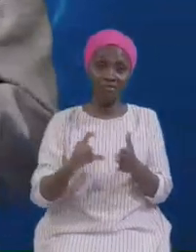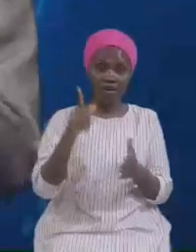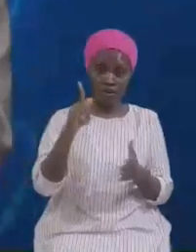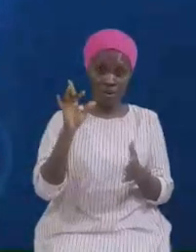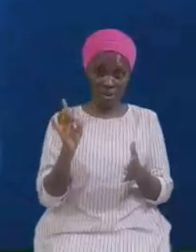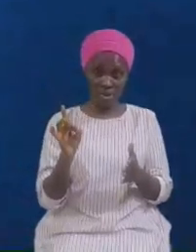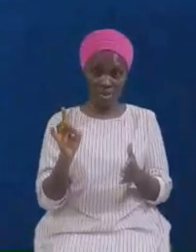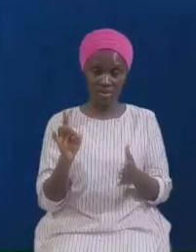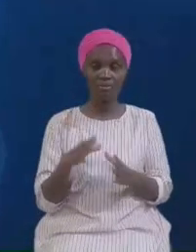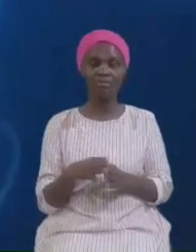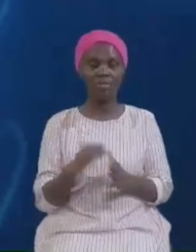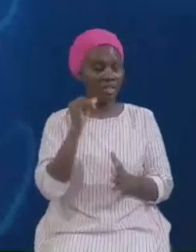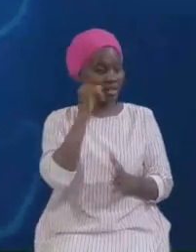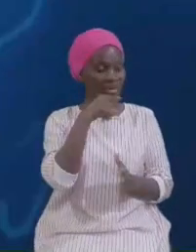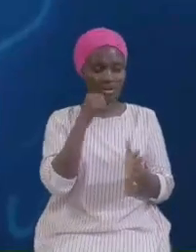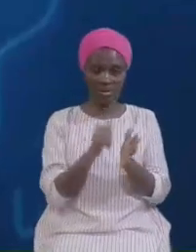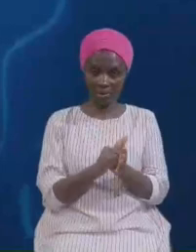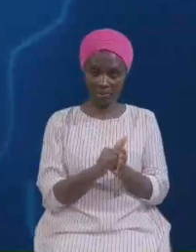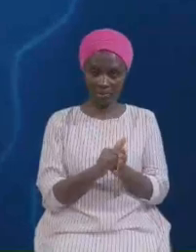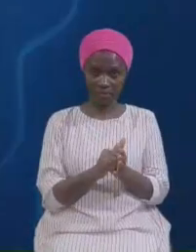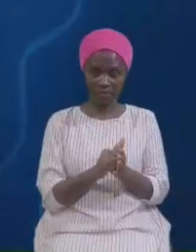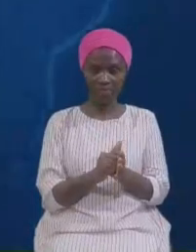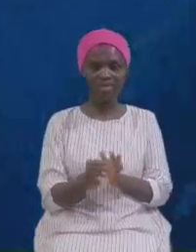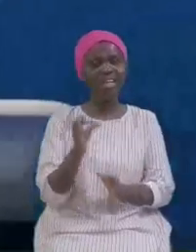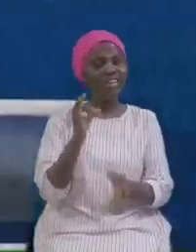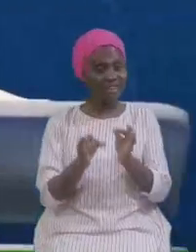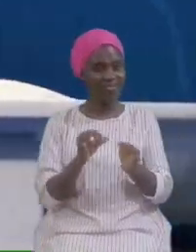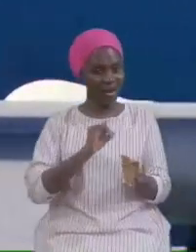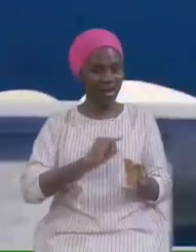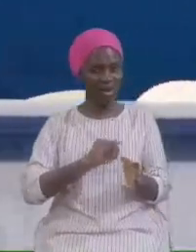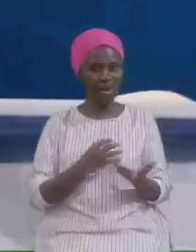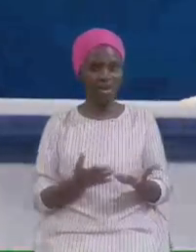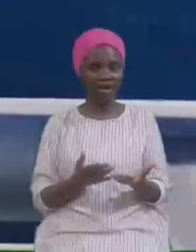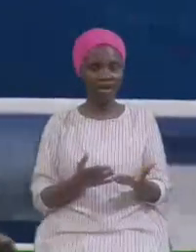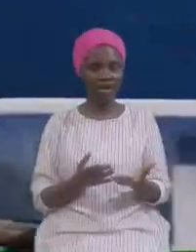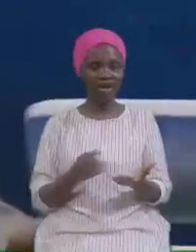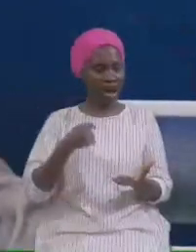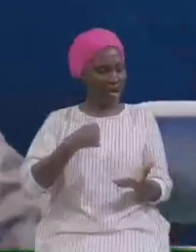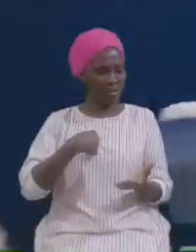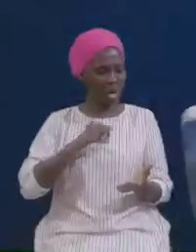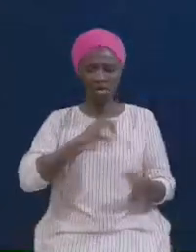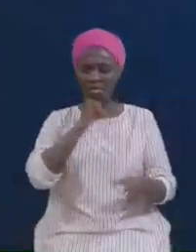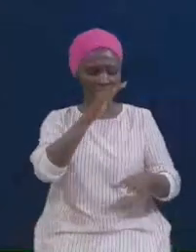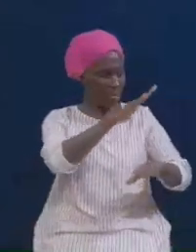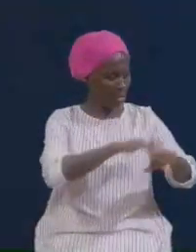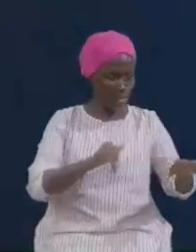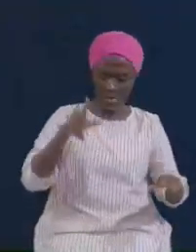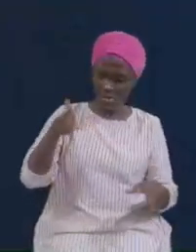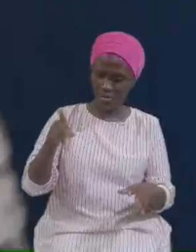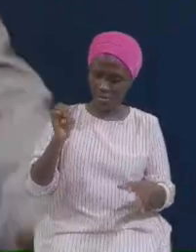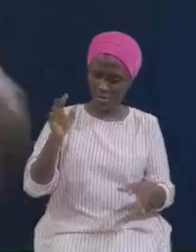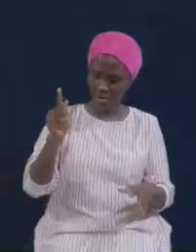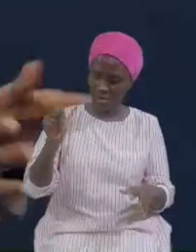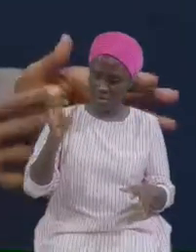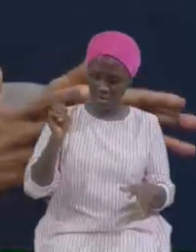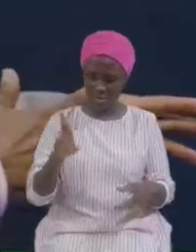Verset 28. Car elle disait, si je puis, je ne vais pas appeler Pierre pour venir toucher Jésus pour moi. Non, je